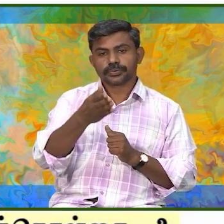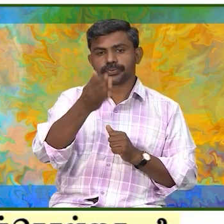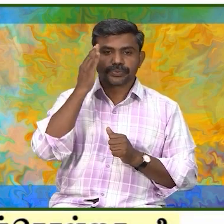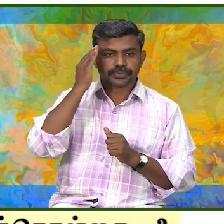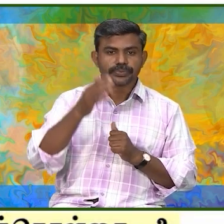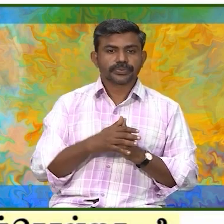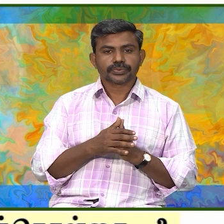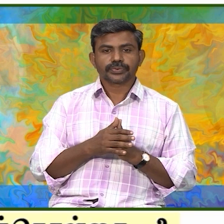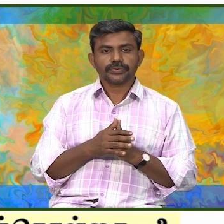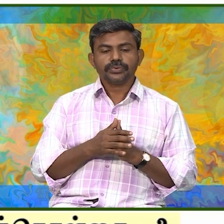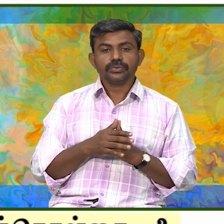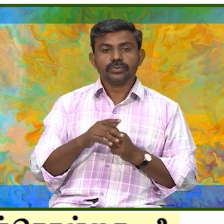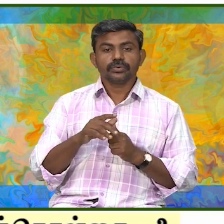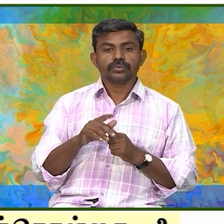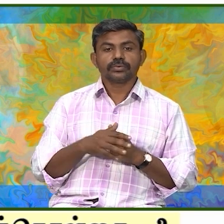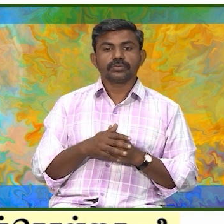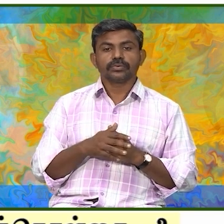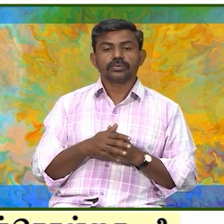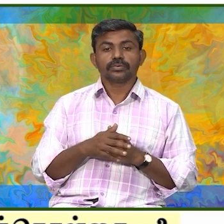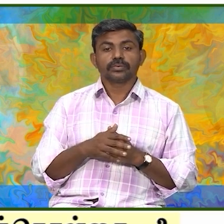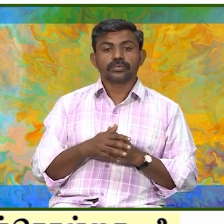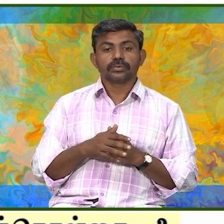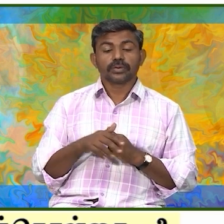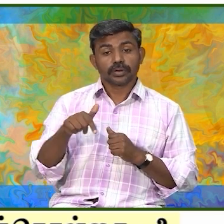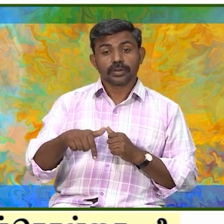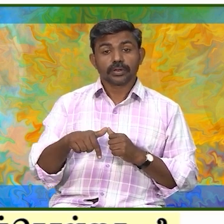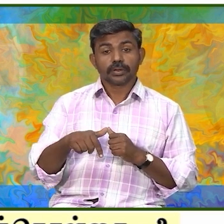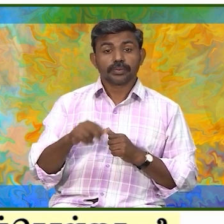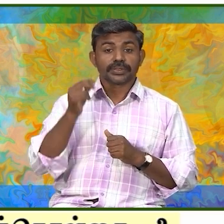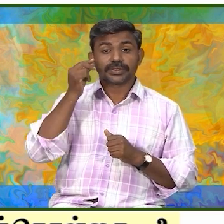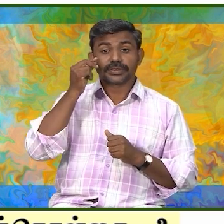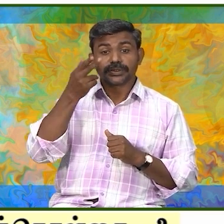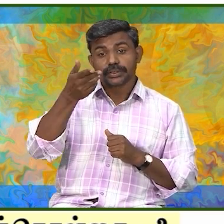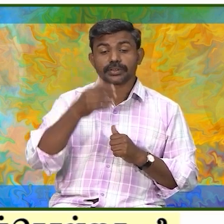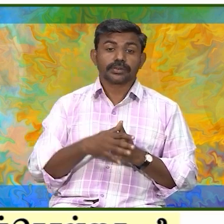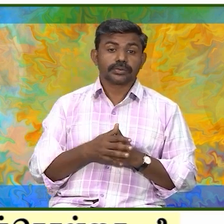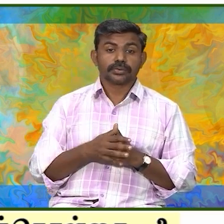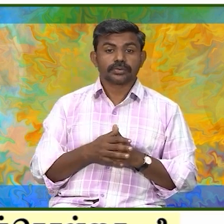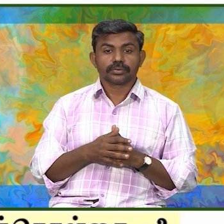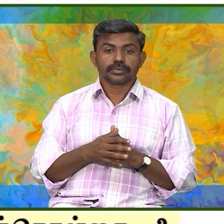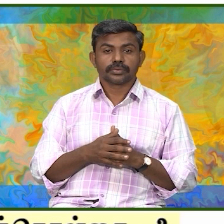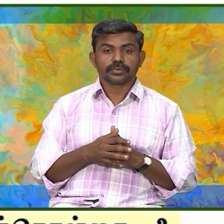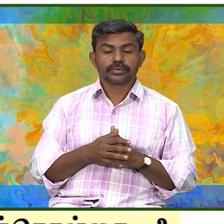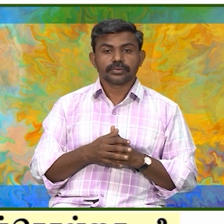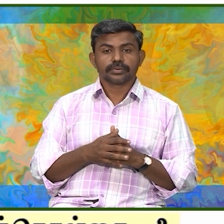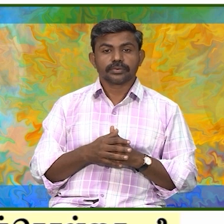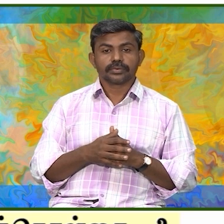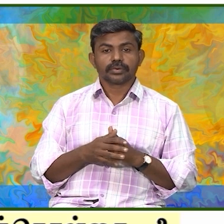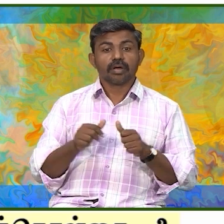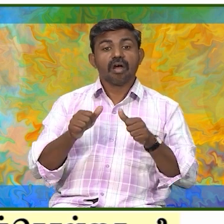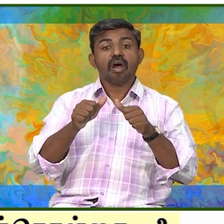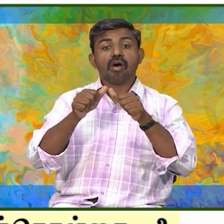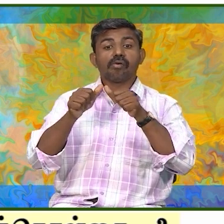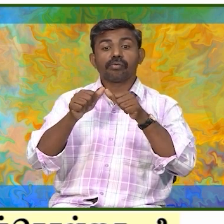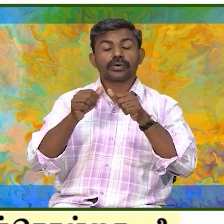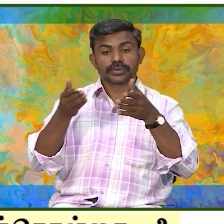அறிமுகமானது பாகிஸ்தான் இருக்குது. அடுத்தது இப்போ அறிமுகமானதுன்னா சீனா, சீனா நம்ம பக்கத்தில் தான் இருக்குது.